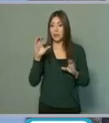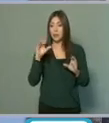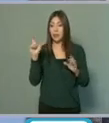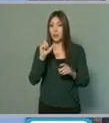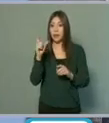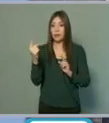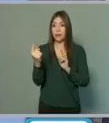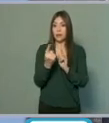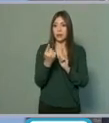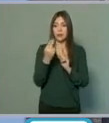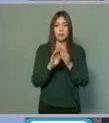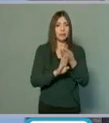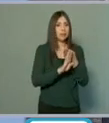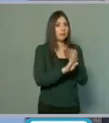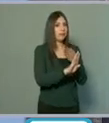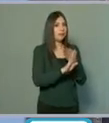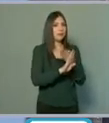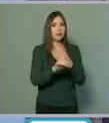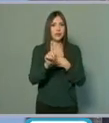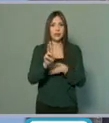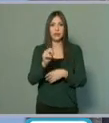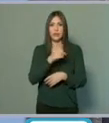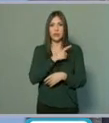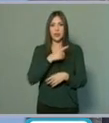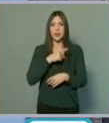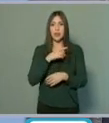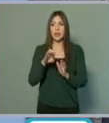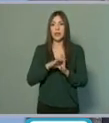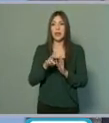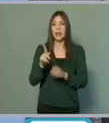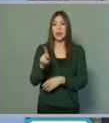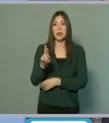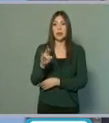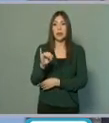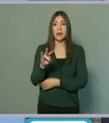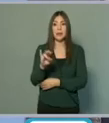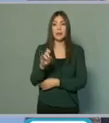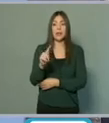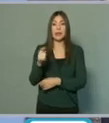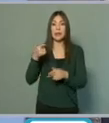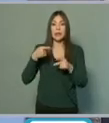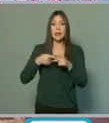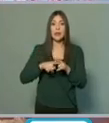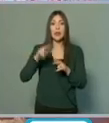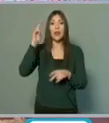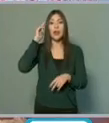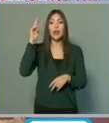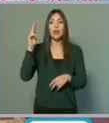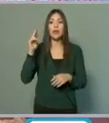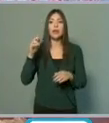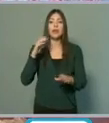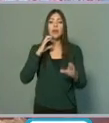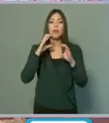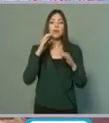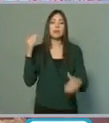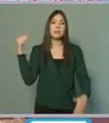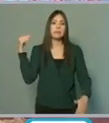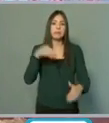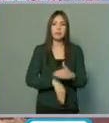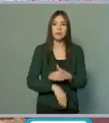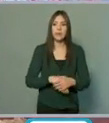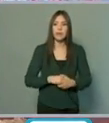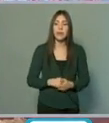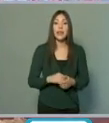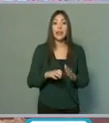tener cierta distancia formal, привет sería ya arruinar desde el inicio nuestra comunicación. Llegas con tu jefe.